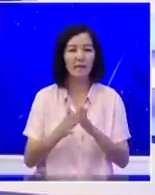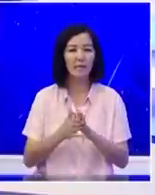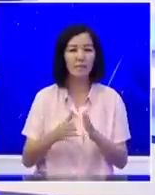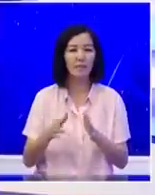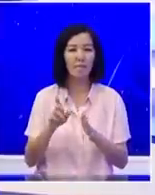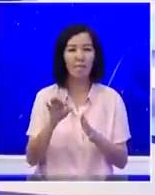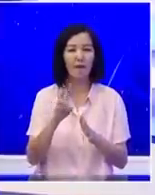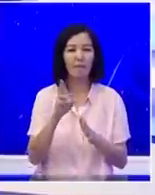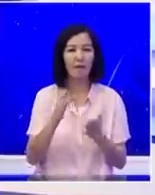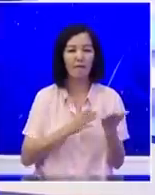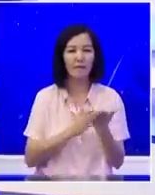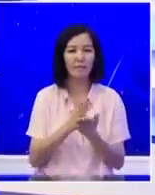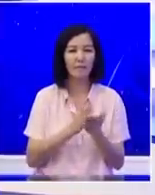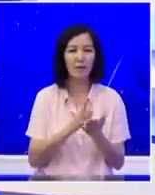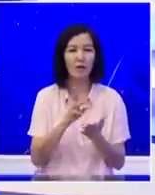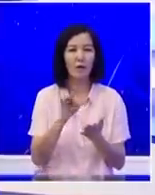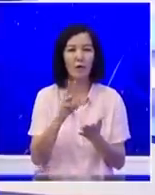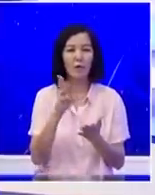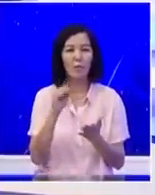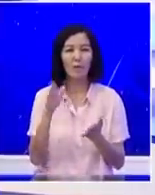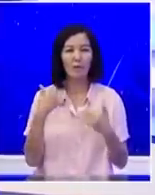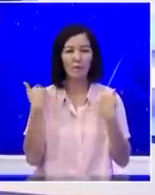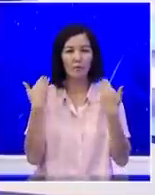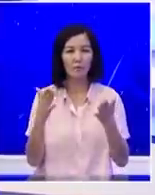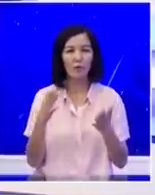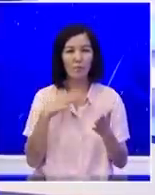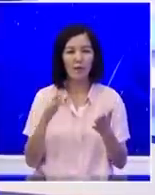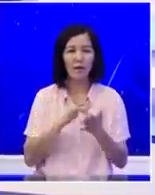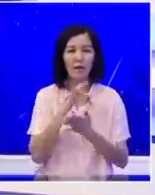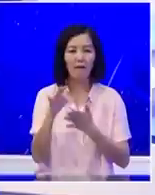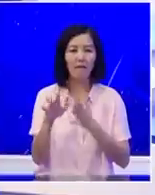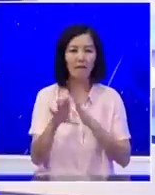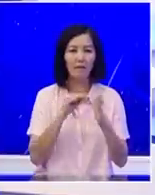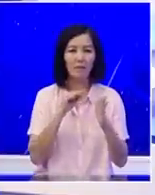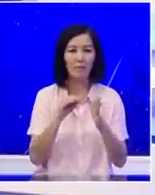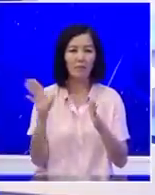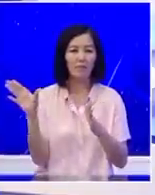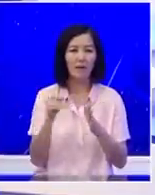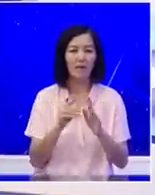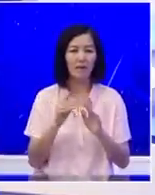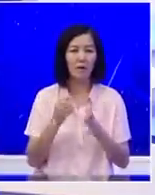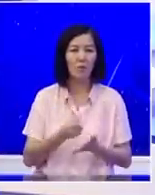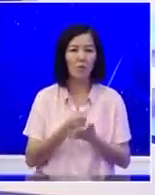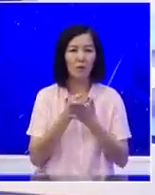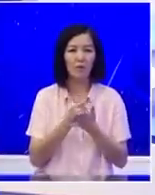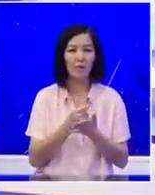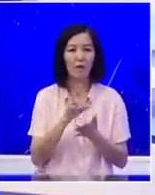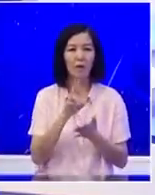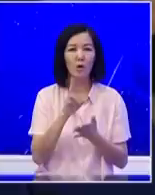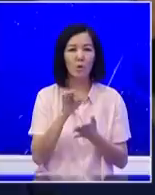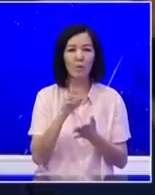Баталов бұл қызметке Нұрлан Құматаевтың кандидатурасын ұсынған. Қалалық мәслихат депутаттары бір ауыздан қолдады. Нұрлан